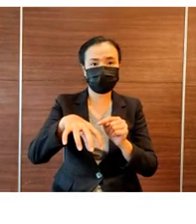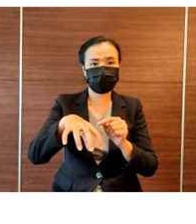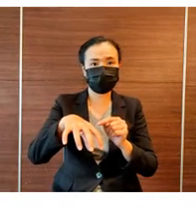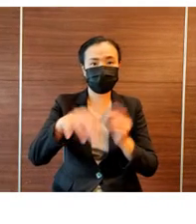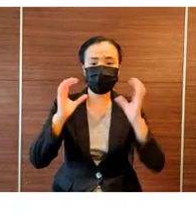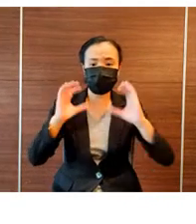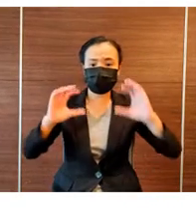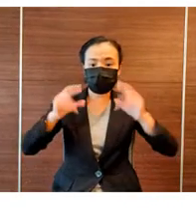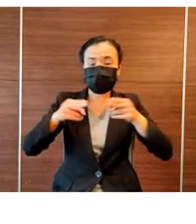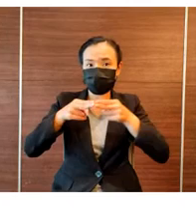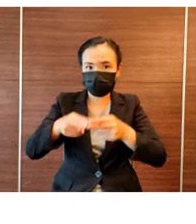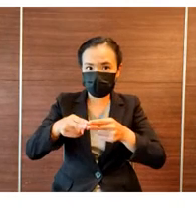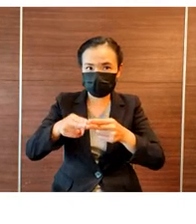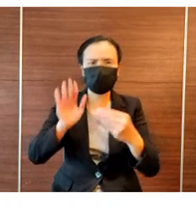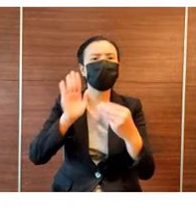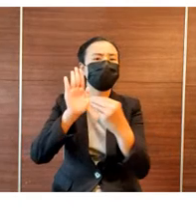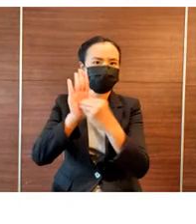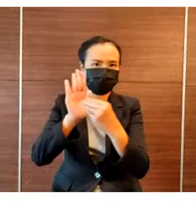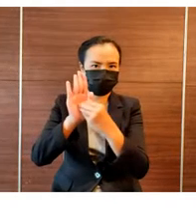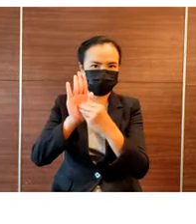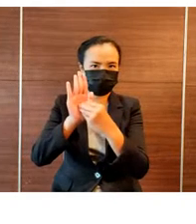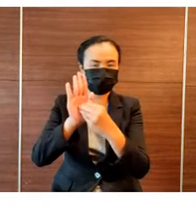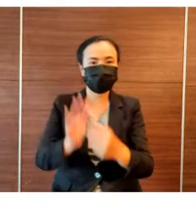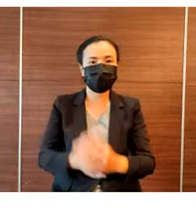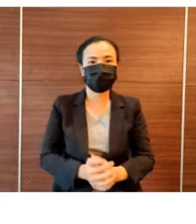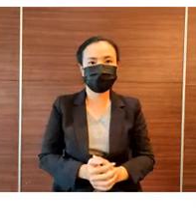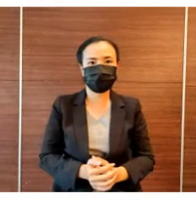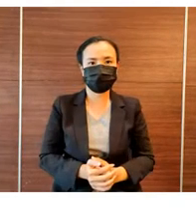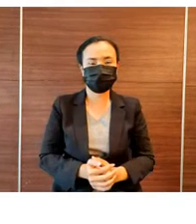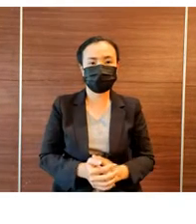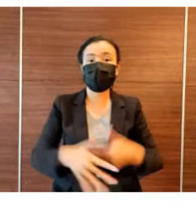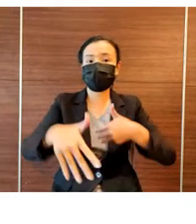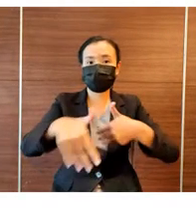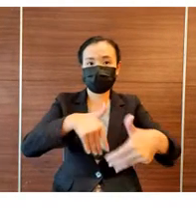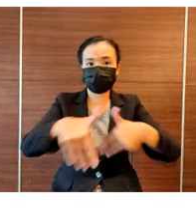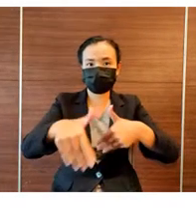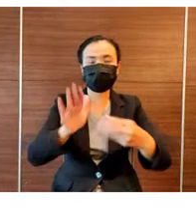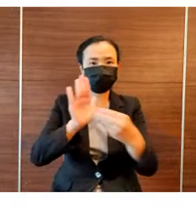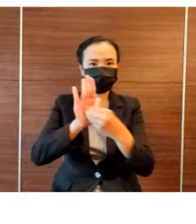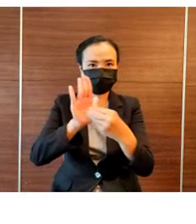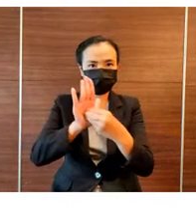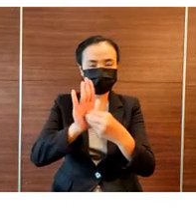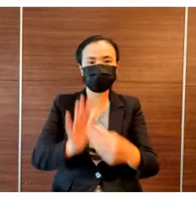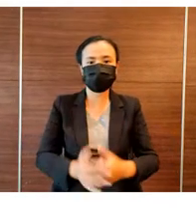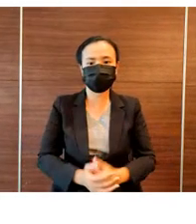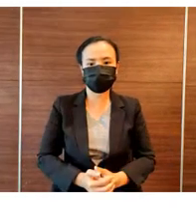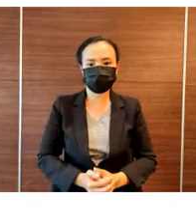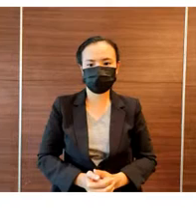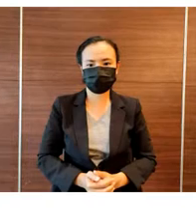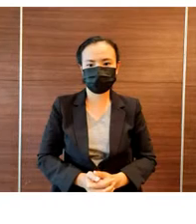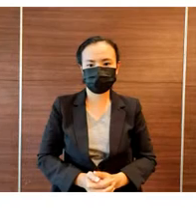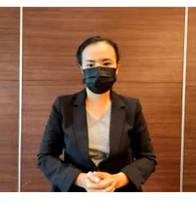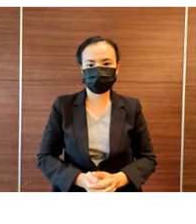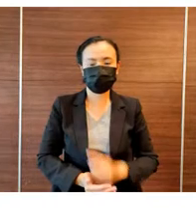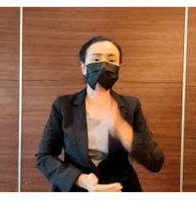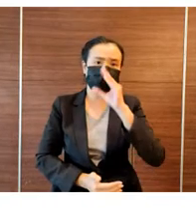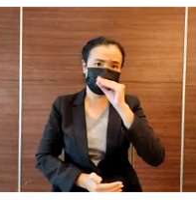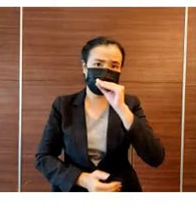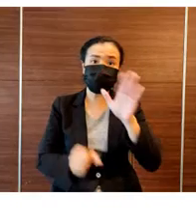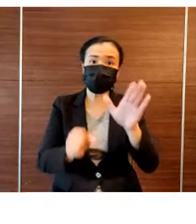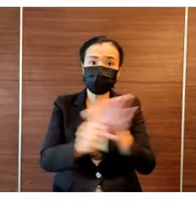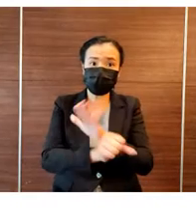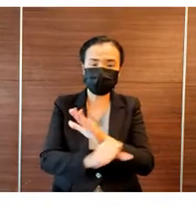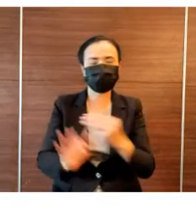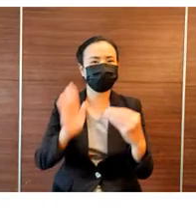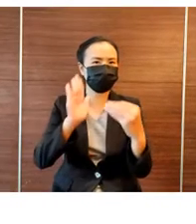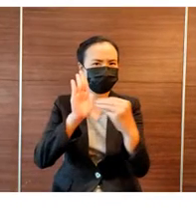เป็นเฉพาะอีกเพราะว่าเป็นกทม.นะครับกทม.ก็คือเป็นหน่วยงานท้องถิ่นนะครับก็ต้องพูดได้เต็มปากนะครับว่าในพื้น